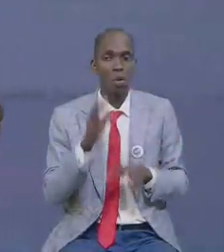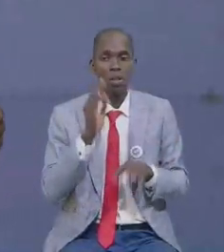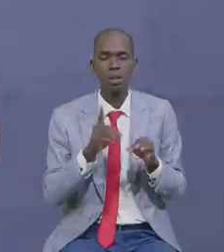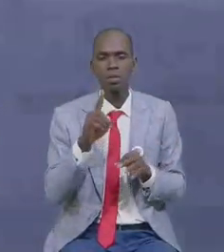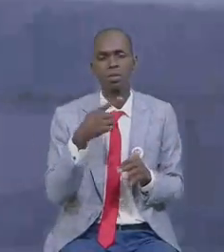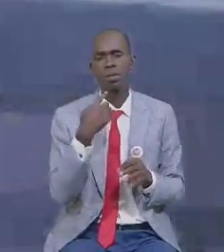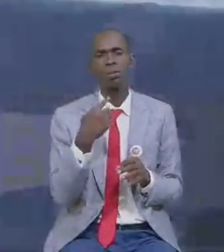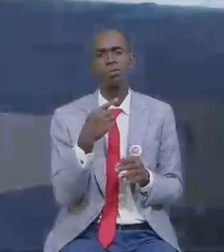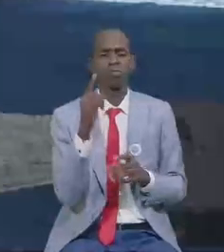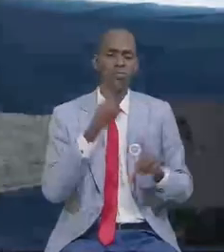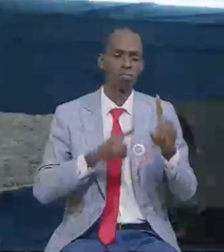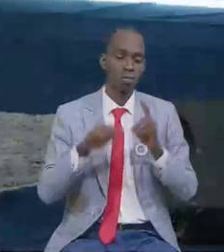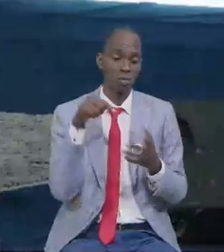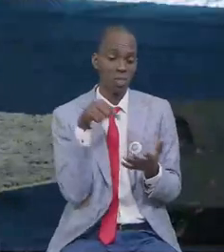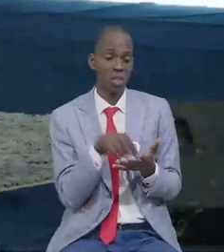est léger.